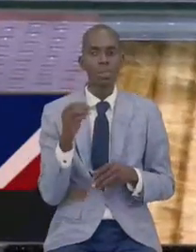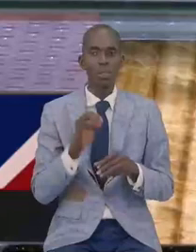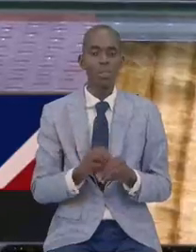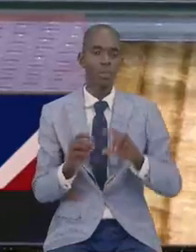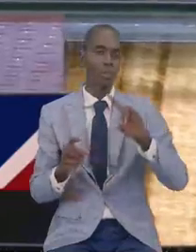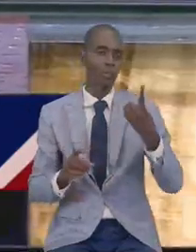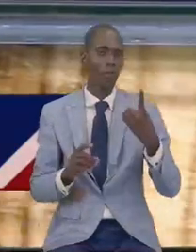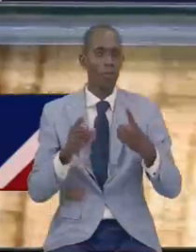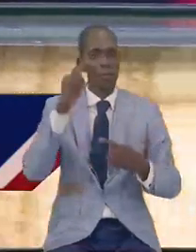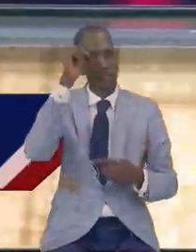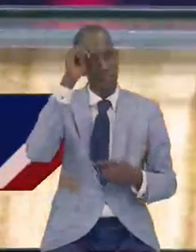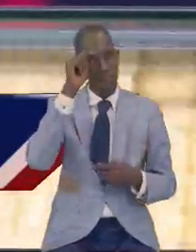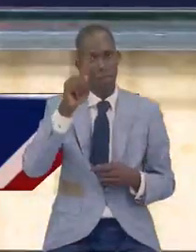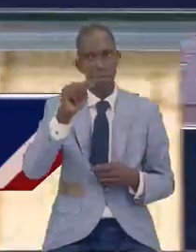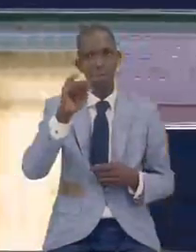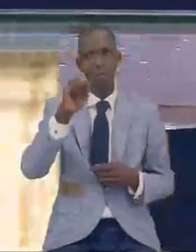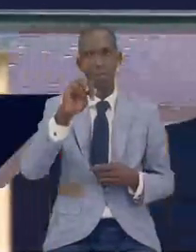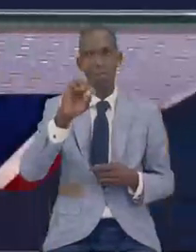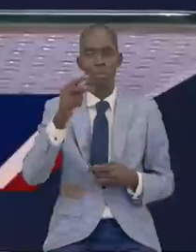1 Timothée 4.